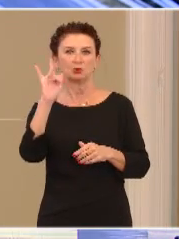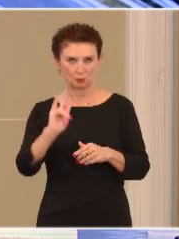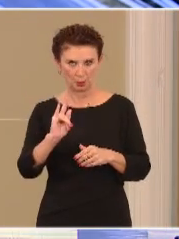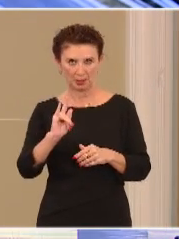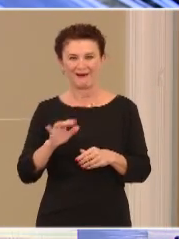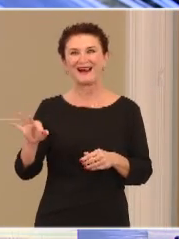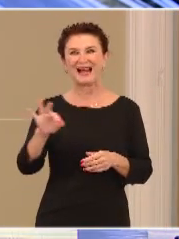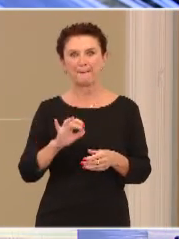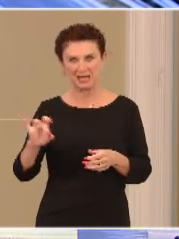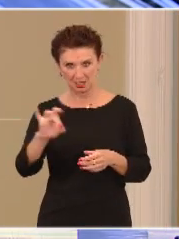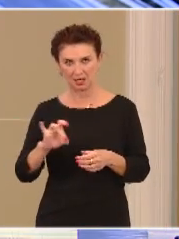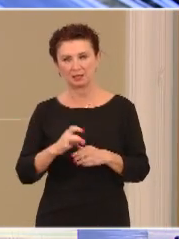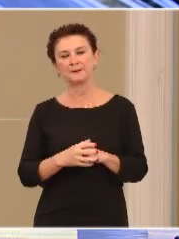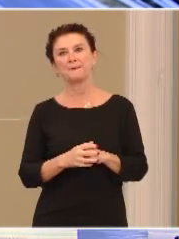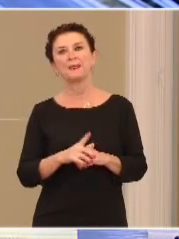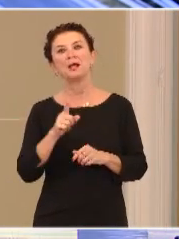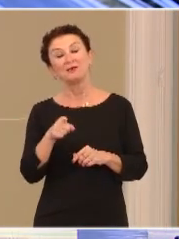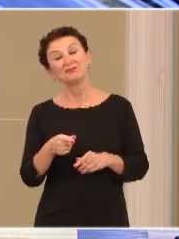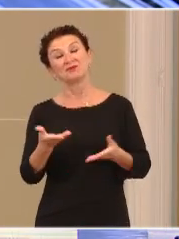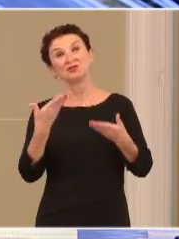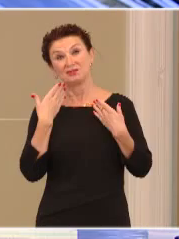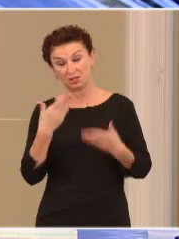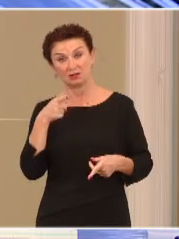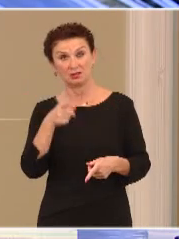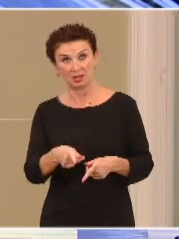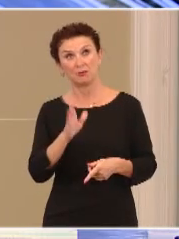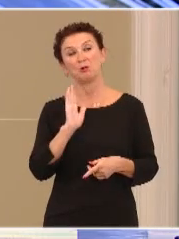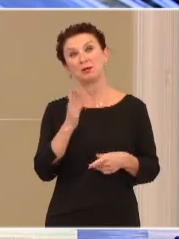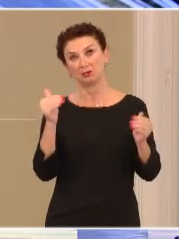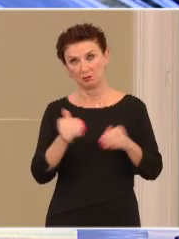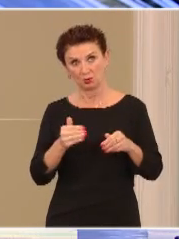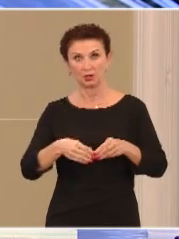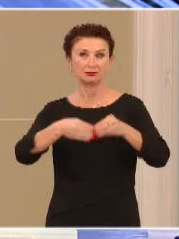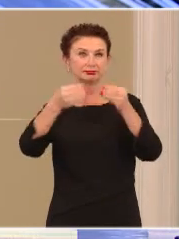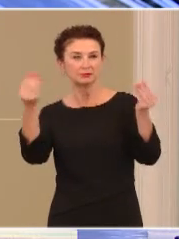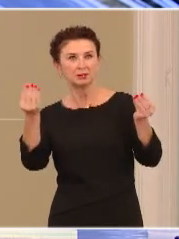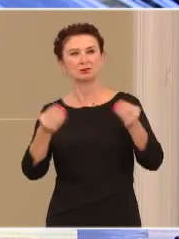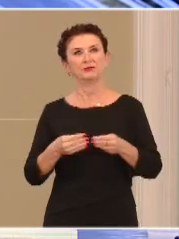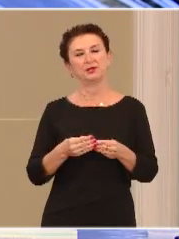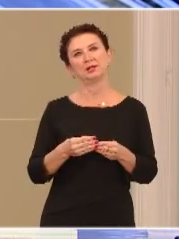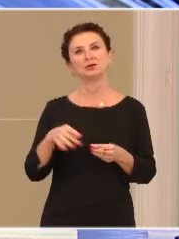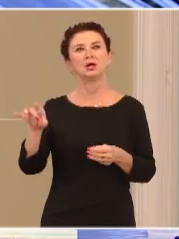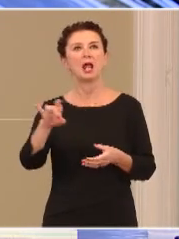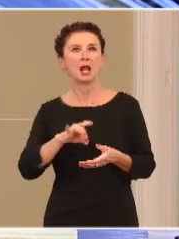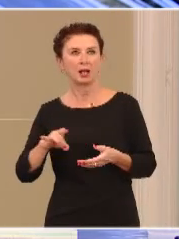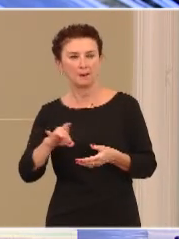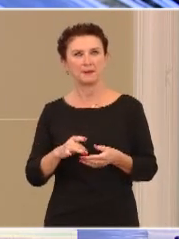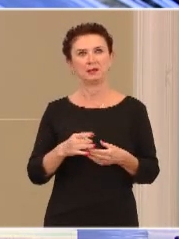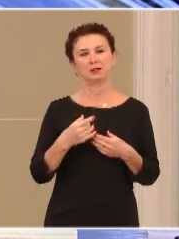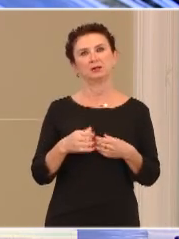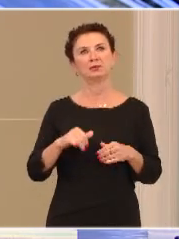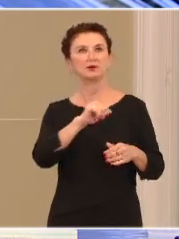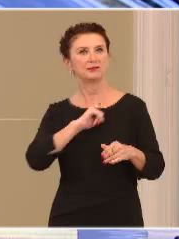program konsultowany oczywiście wraz z samorządami, dofinansowanie i wspólne finansowanie przedsięwzięć, które są